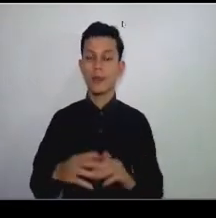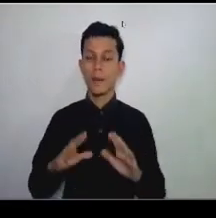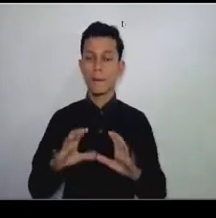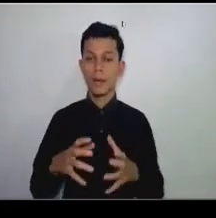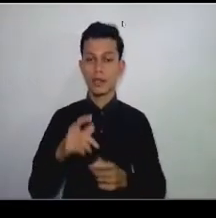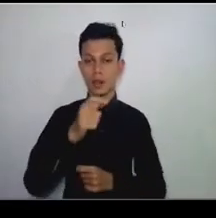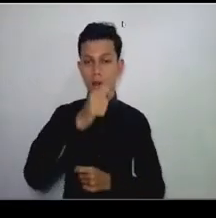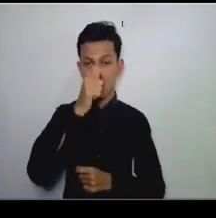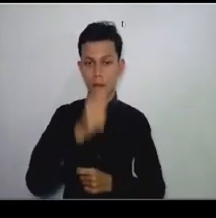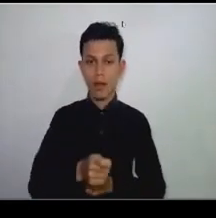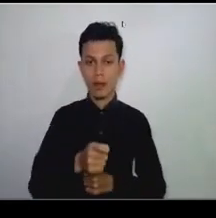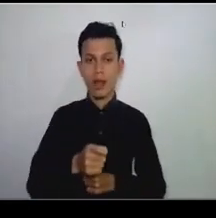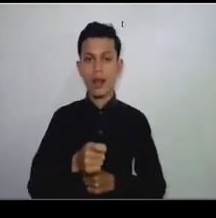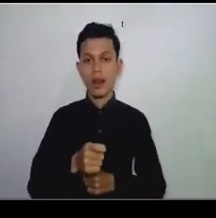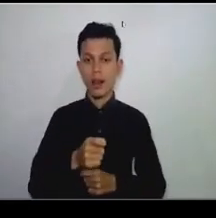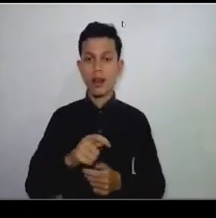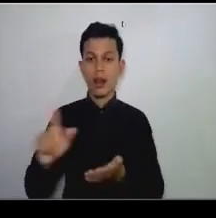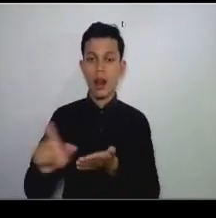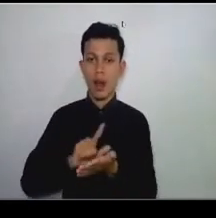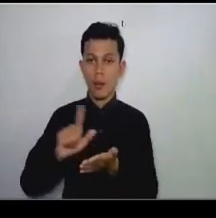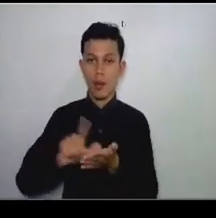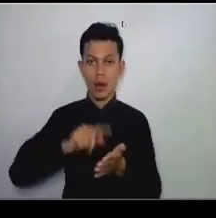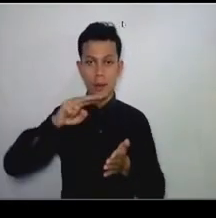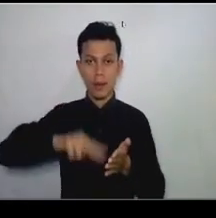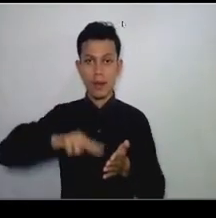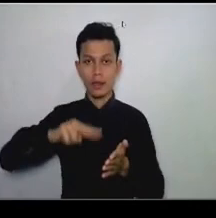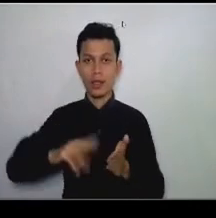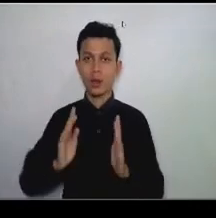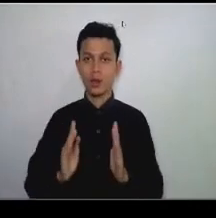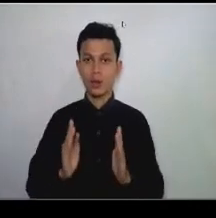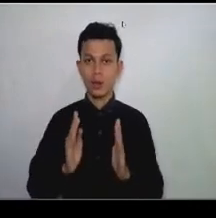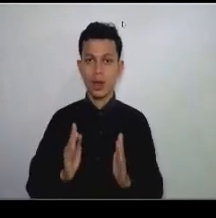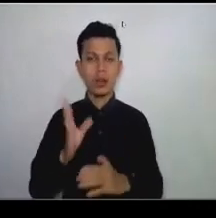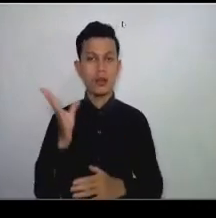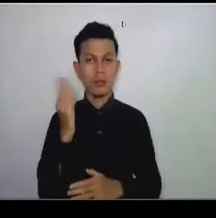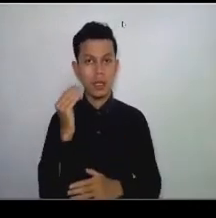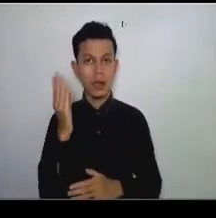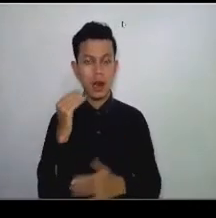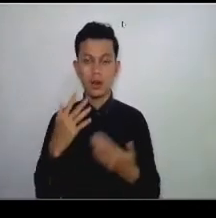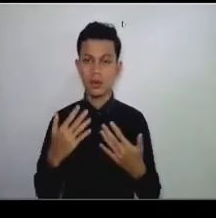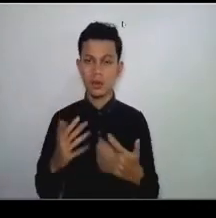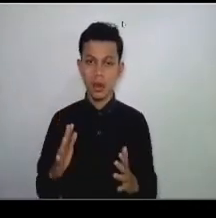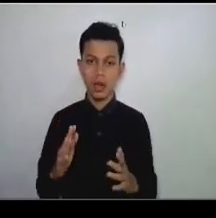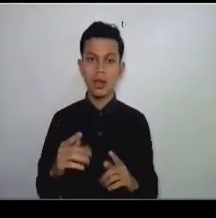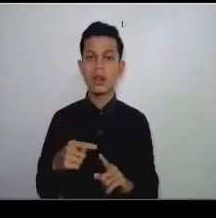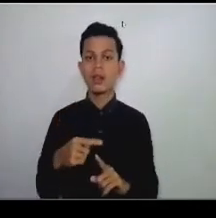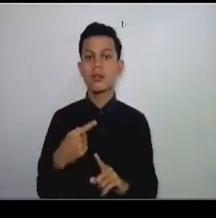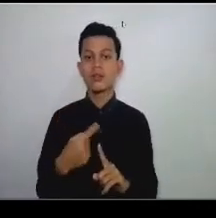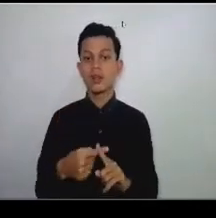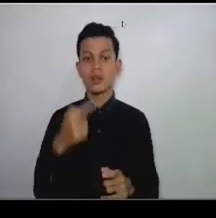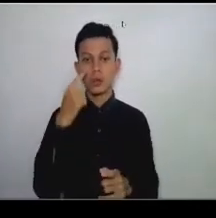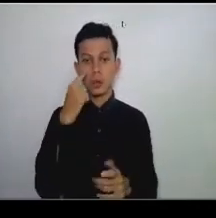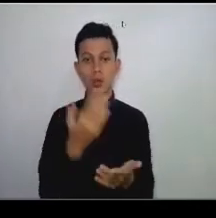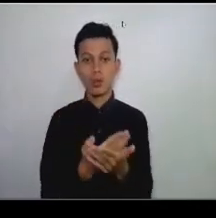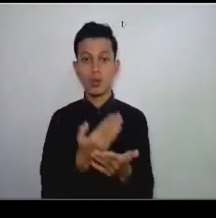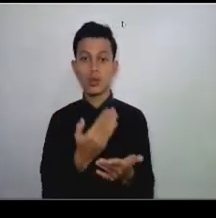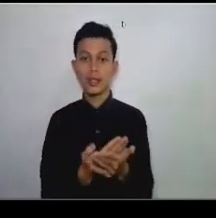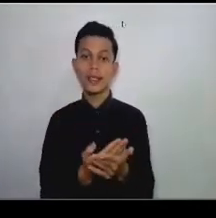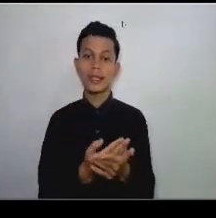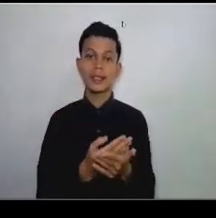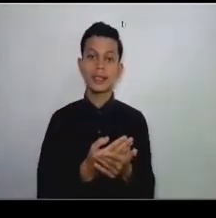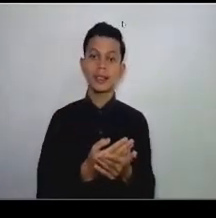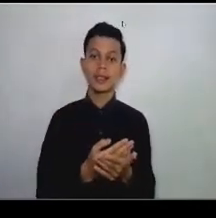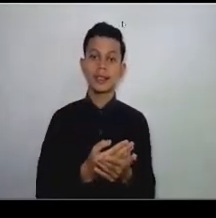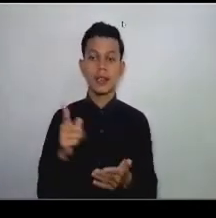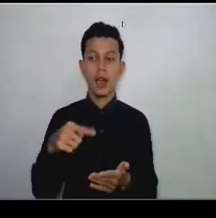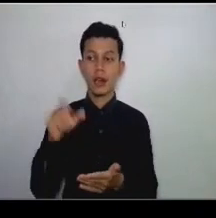telah membaca laporan para pelapor mendengar keterangan para pelapor memeriksa bukti-bukti para